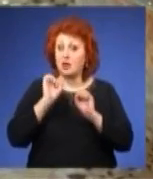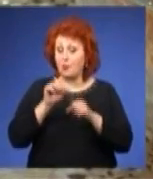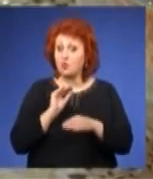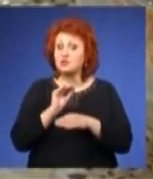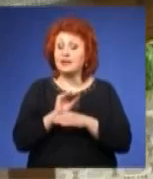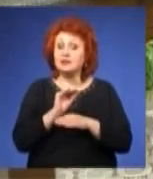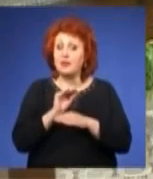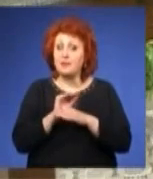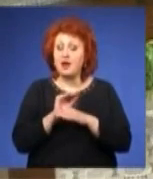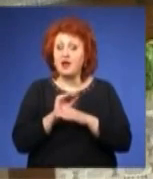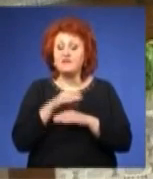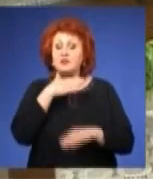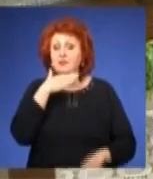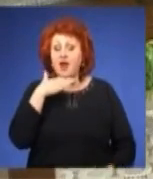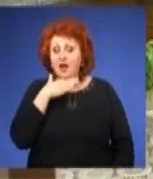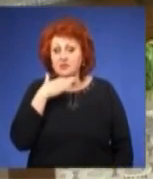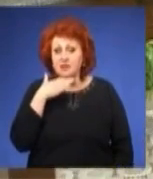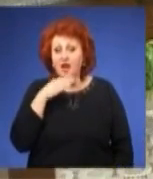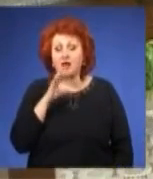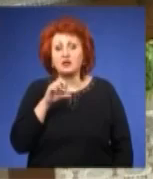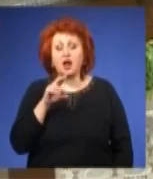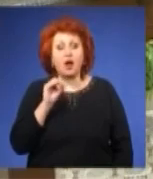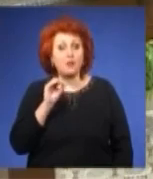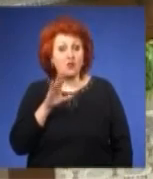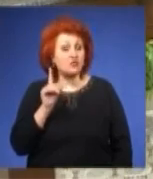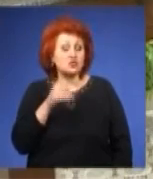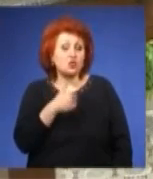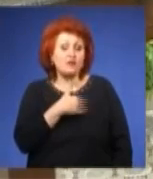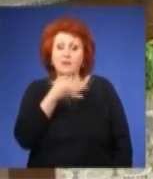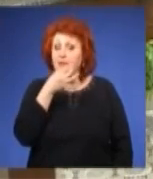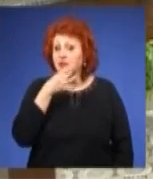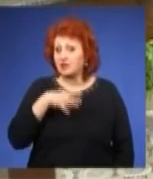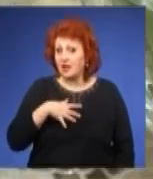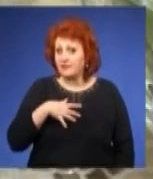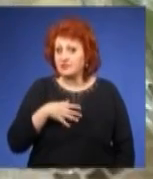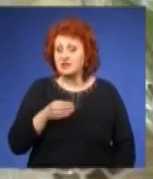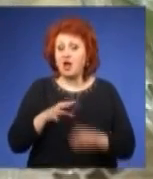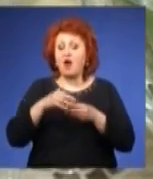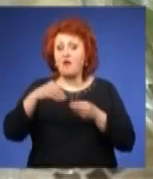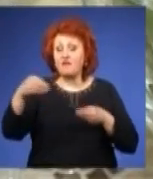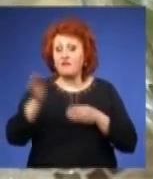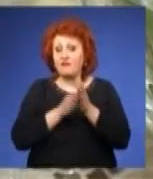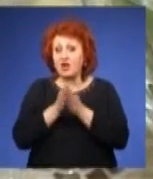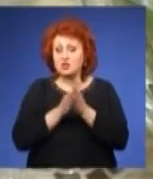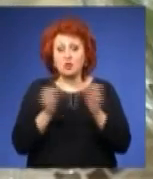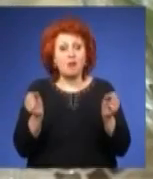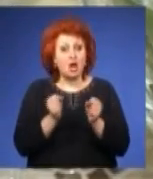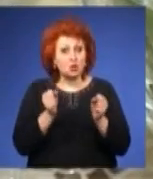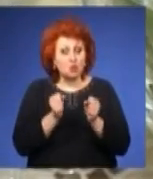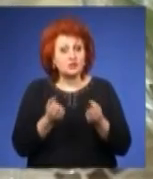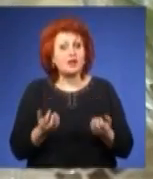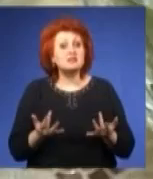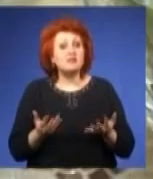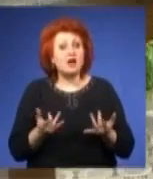желанию. Можно добавить и крабовое мясо, и крабовые палочки, что вам больше нравится. Фасоль стручковая,